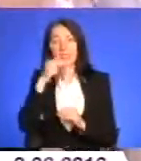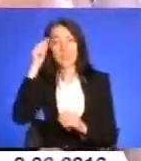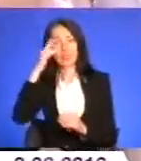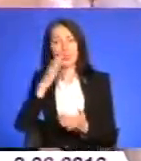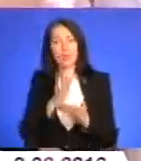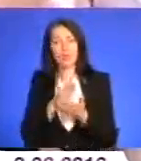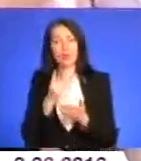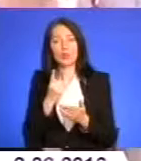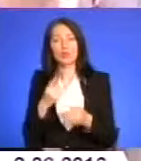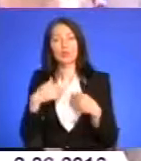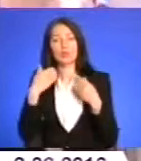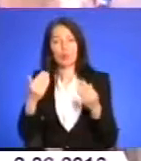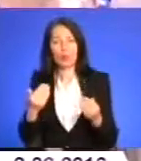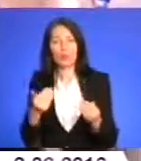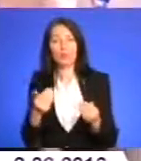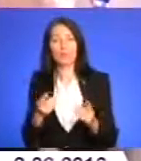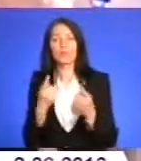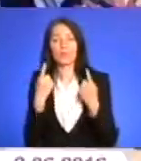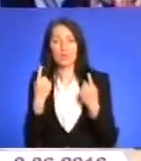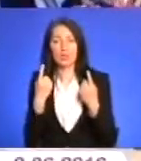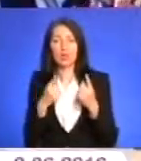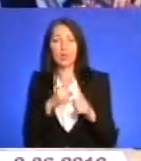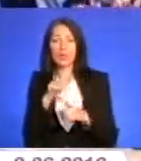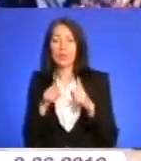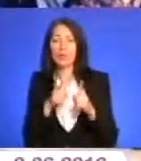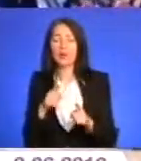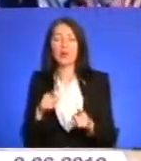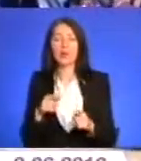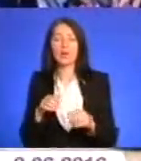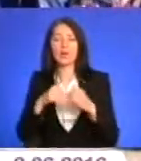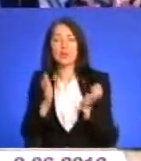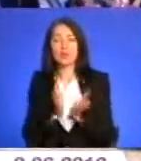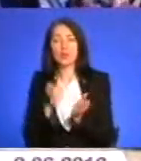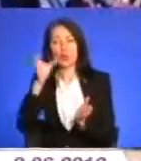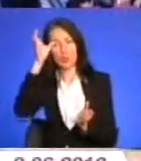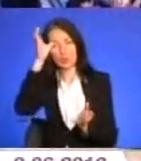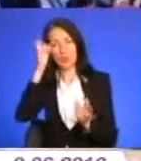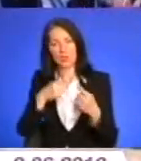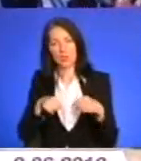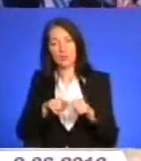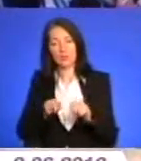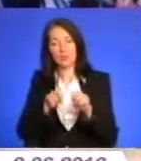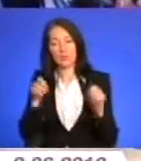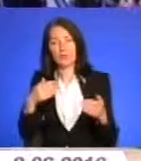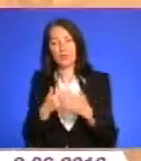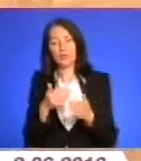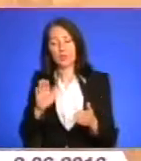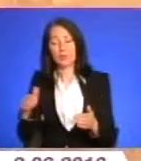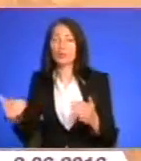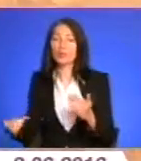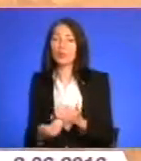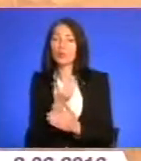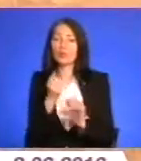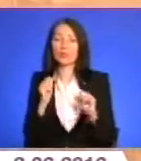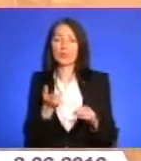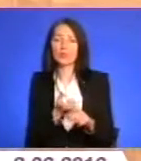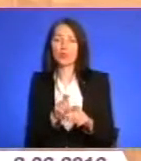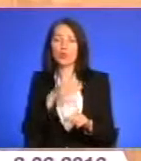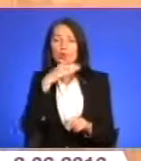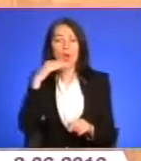напрямку кардинального реформування загальноосвітньої сфери і відкриває перед школярами нові можливості. Дуже багато